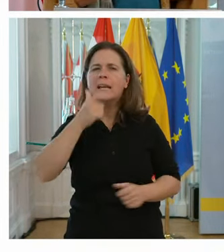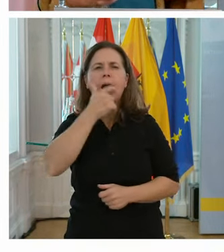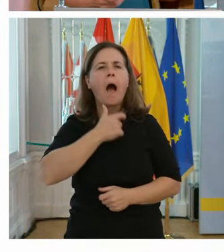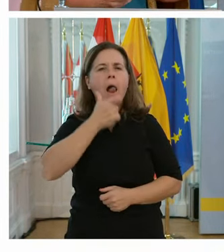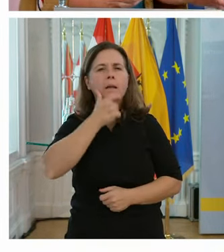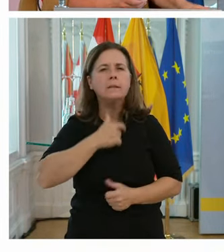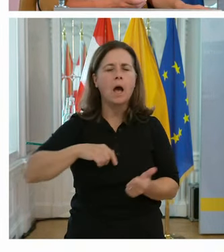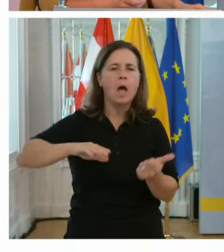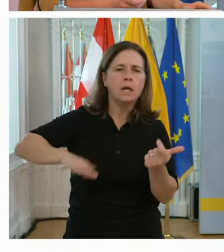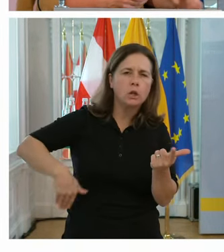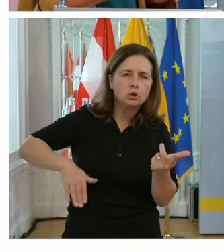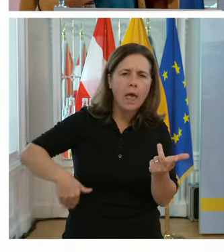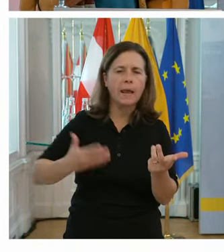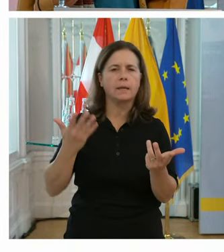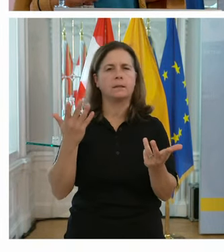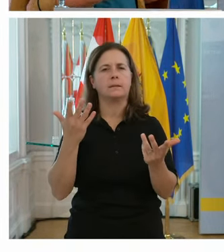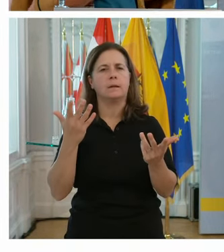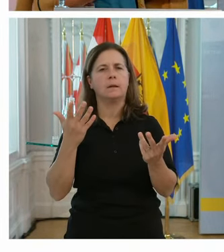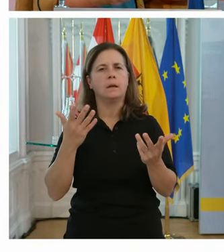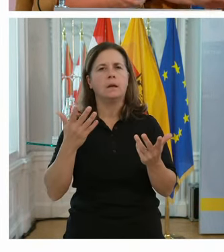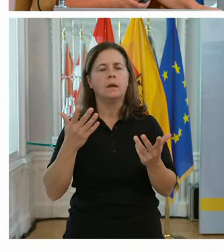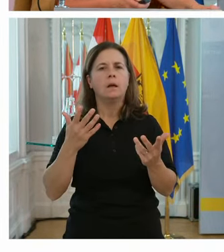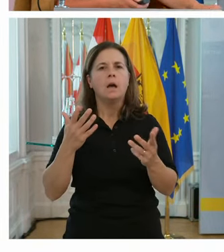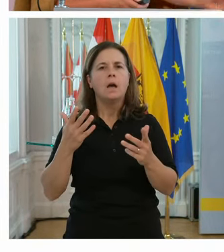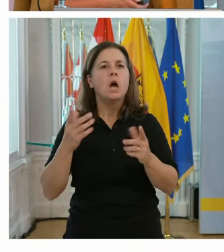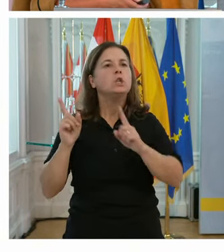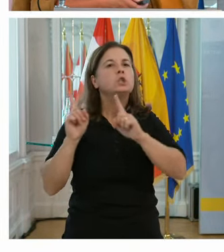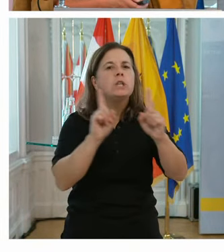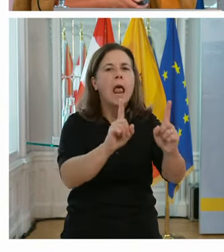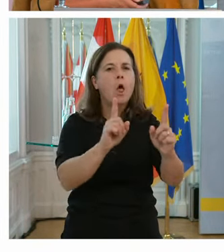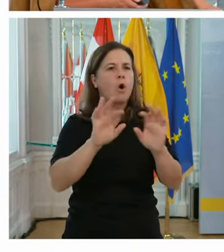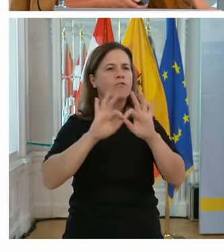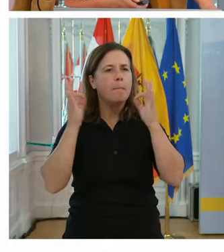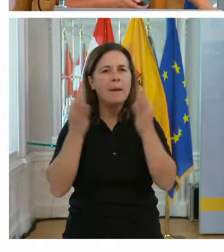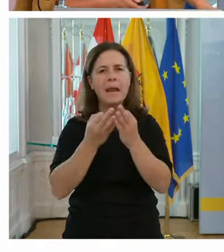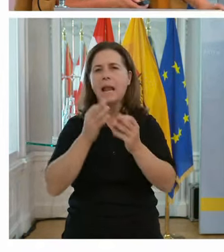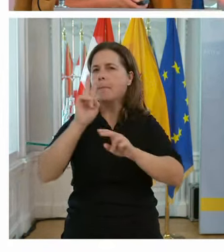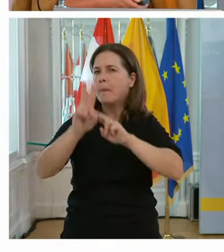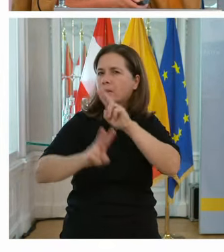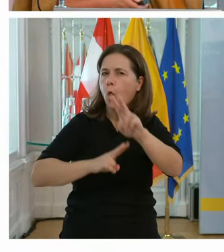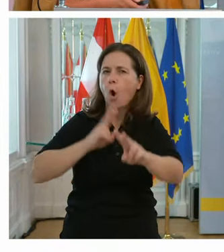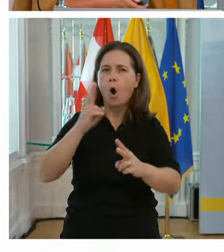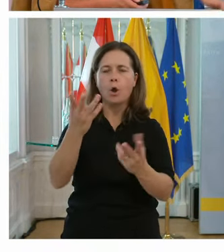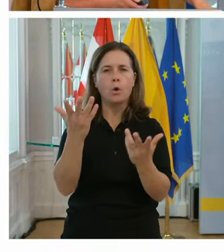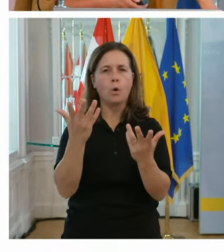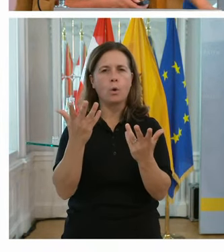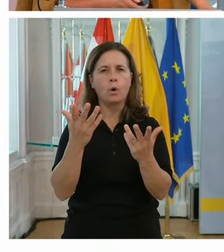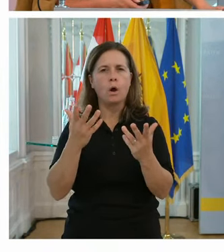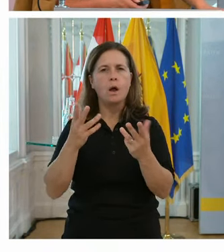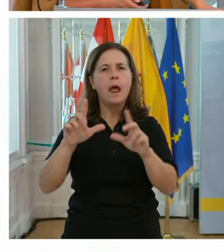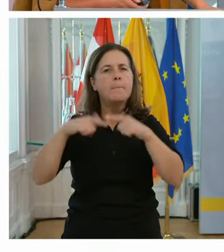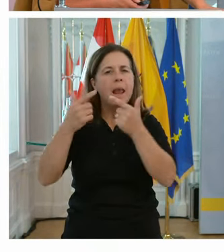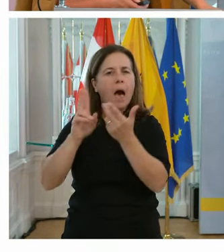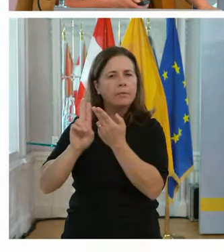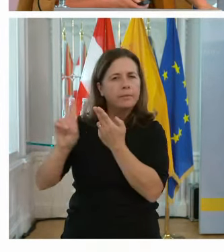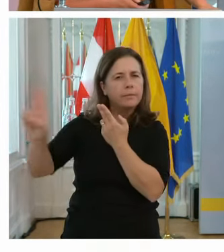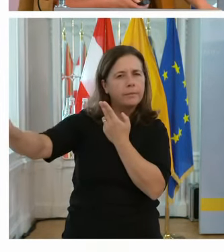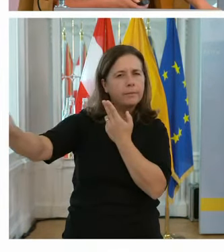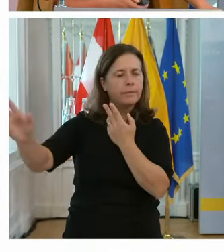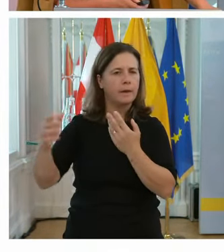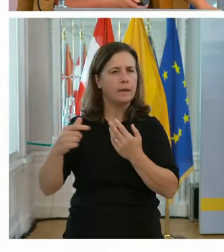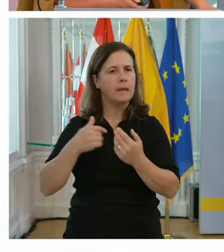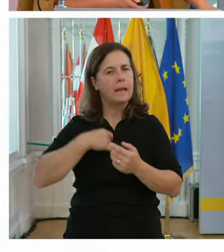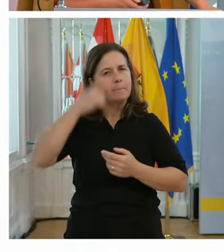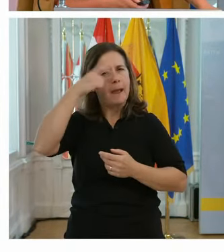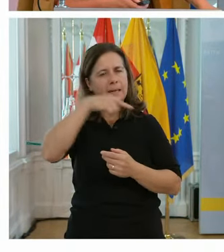des Geschlechts, wahrscheinlich der Stellung in der Familie, die Betreuung, die hier ist in einem ländlichen Umfeld. Also ich